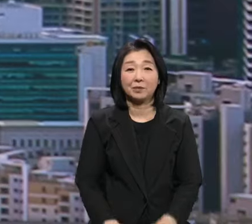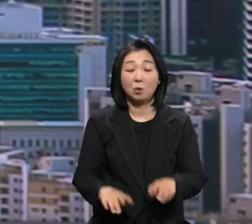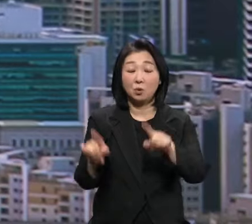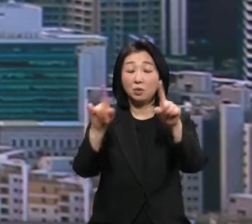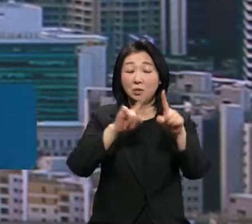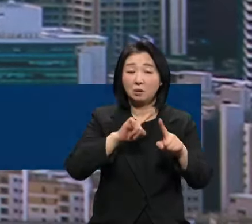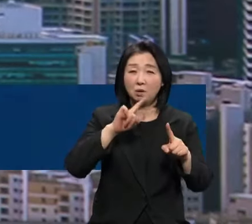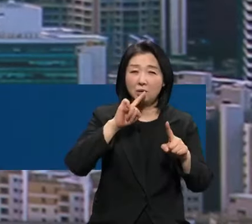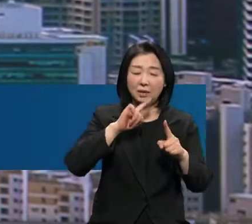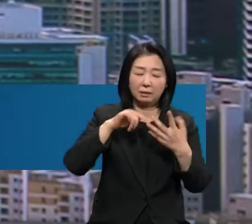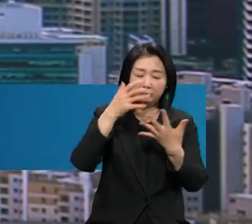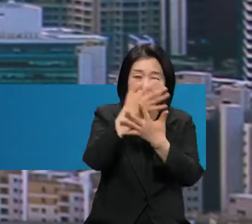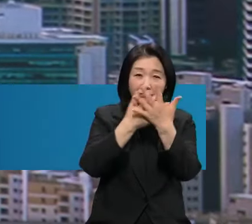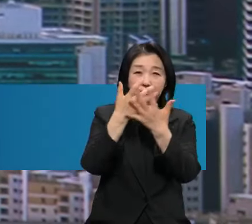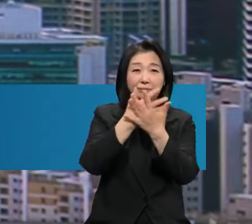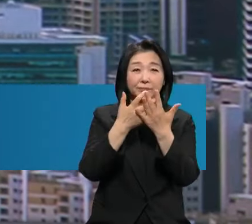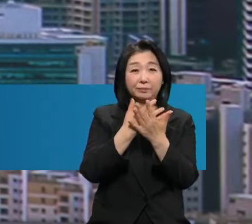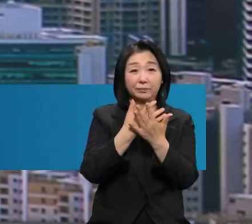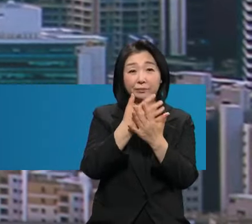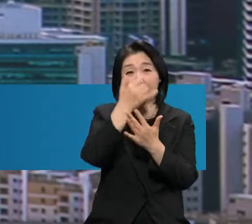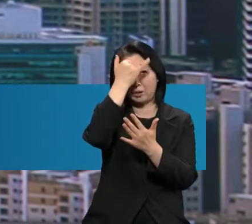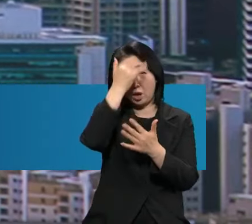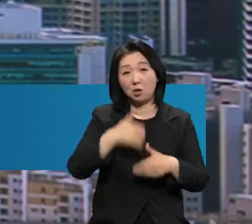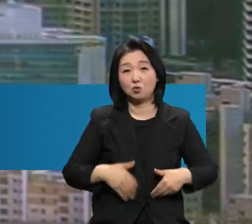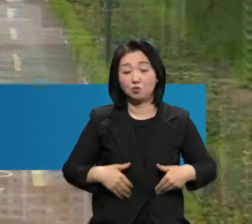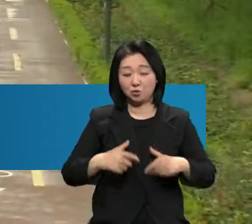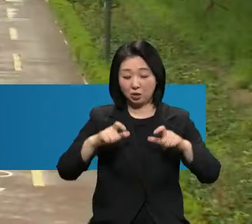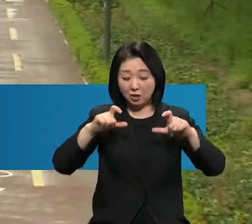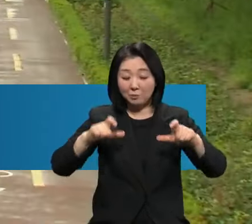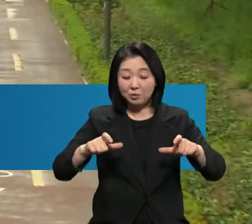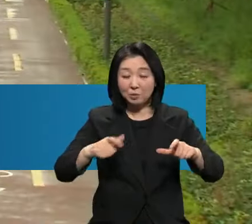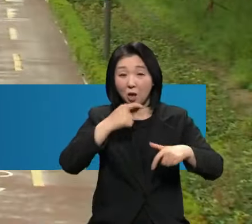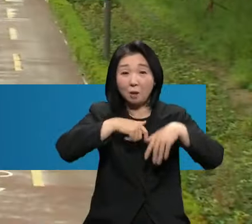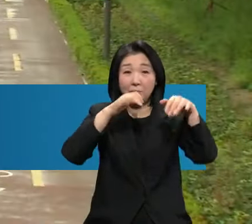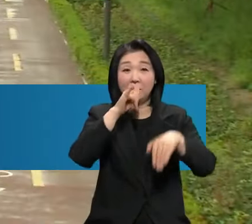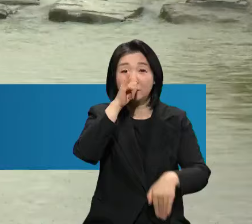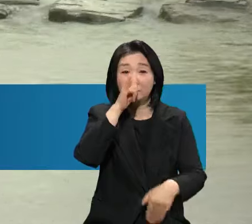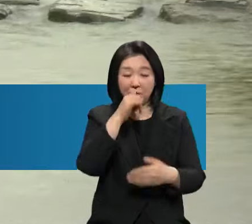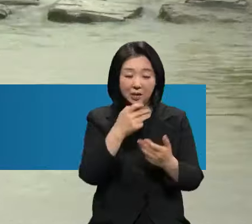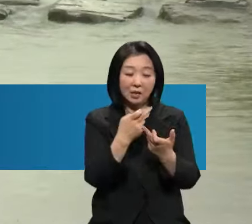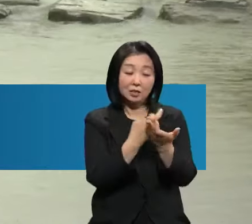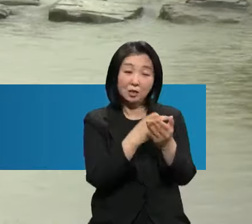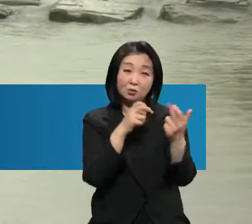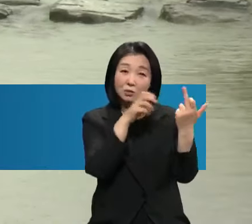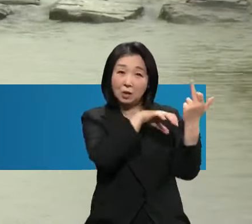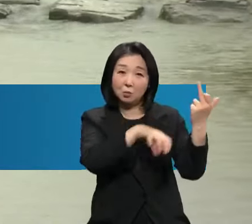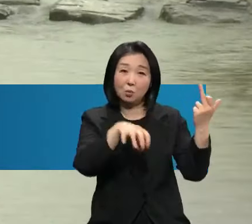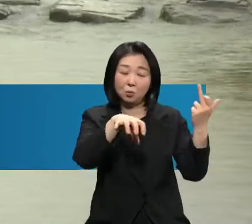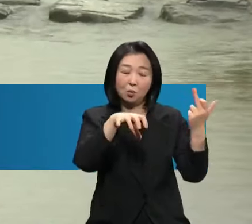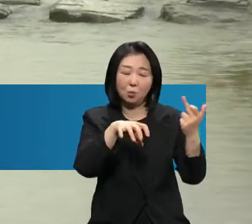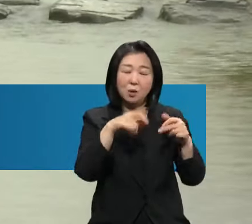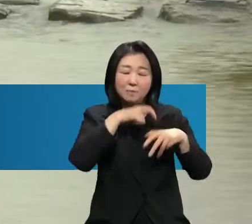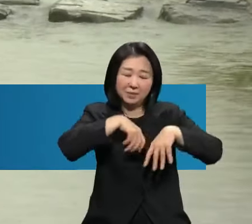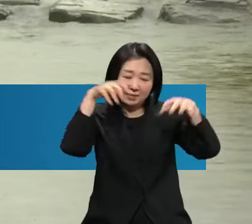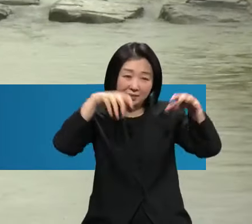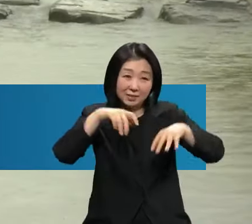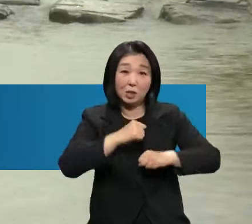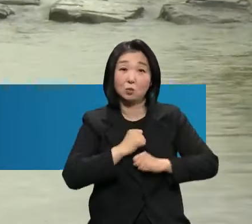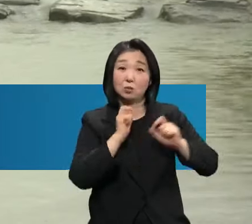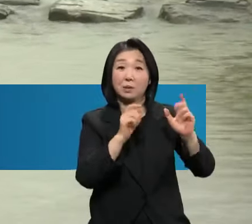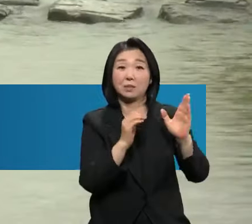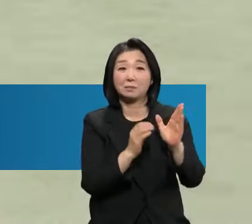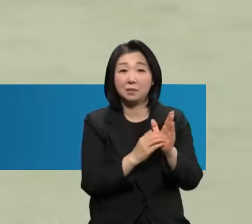오늘은 전국이 흐리고 충청과 남부지방을 중심으로 비가 내립니다. 특히 제주 산간엔 호우특보가 내려진 가운데